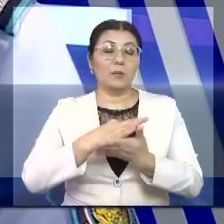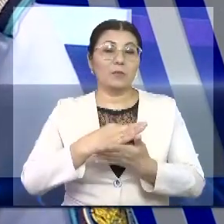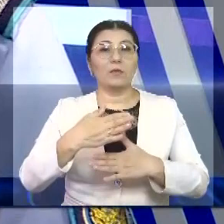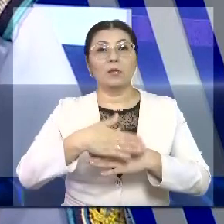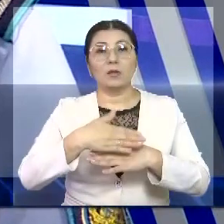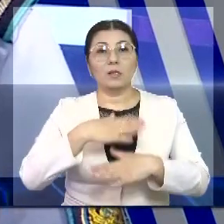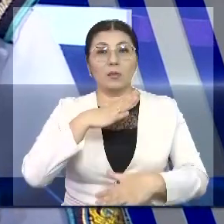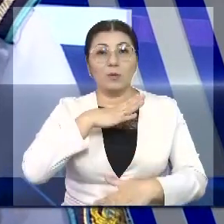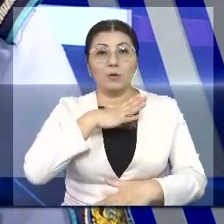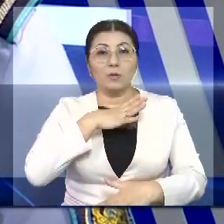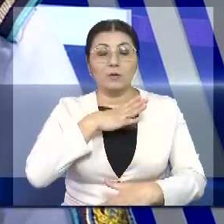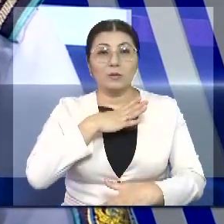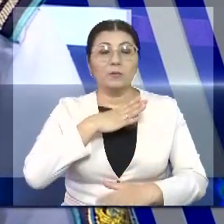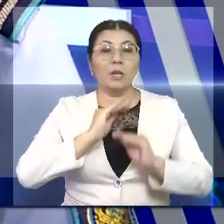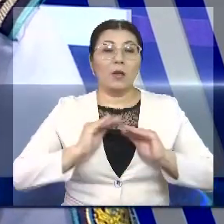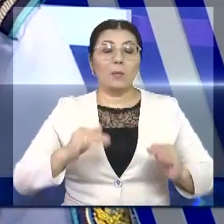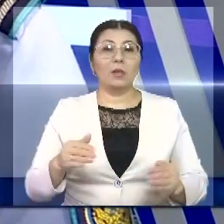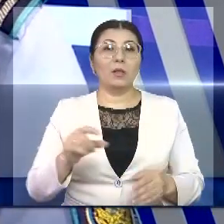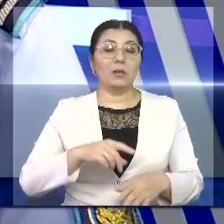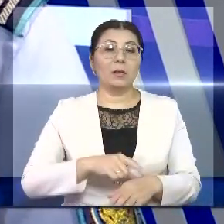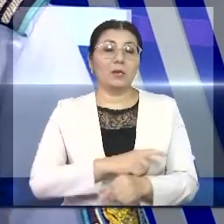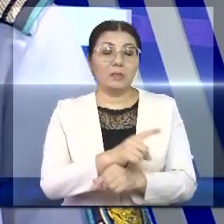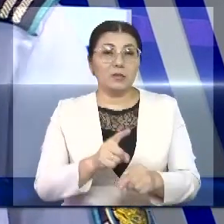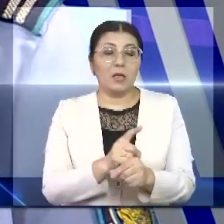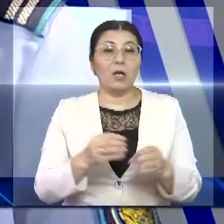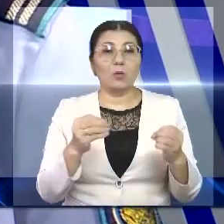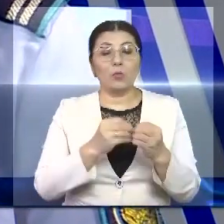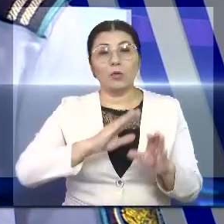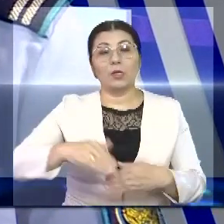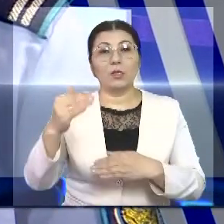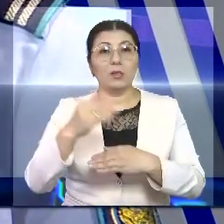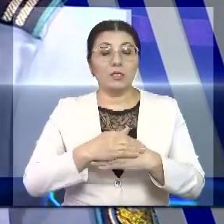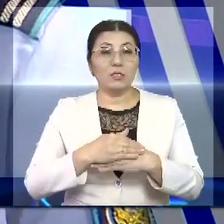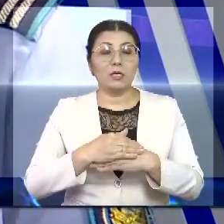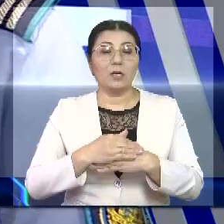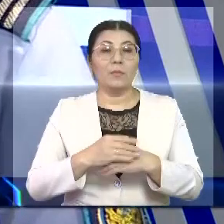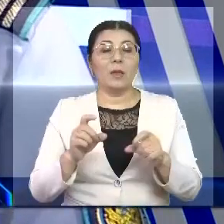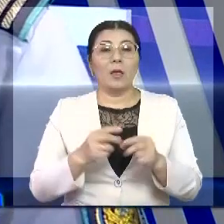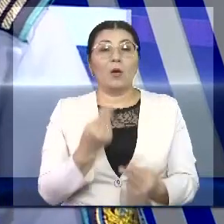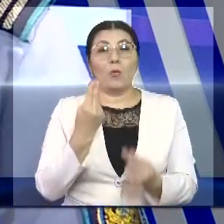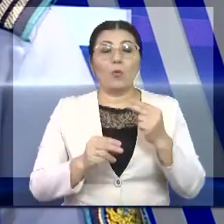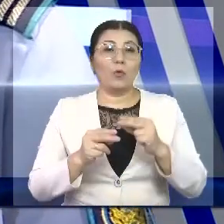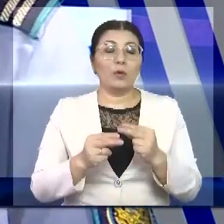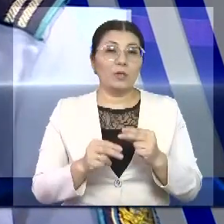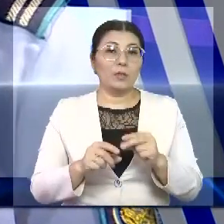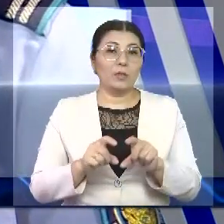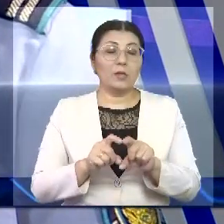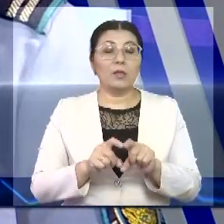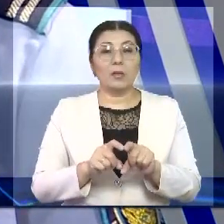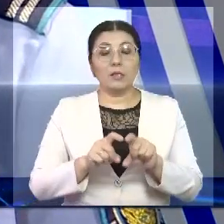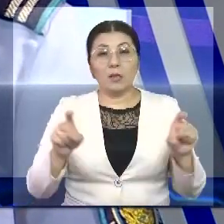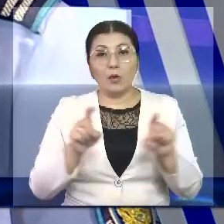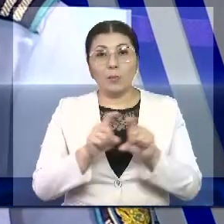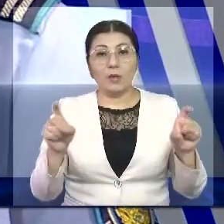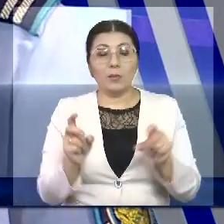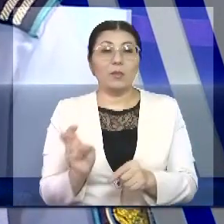тартылды. Яғни кәмелетке толмағандарды сағат 10-нан кейін заңды өкілетсіз ойын сауық мекемесіне кіргізбеу керек. Бұдан бөлек 96